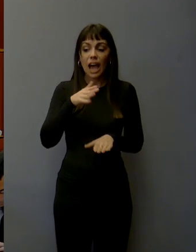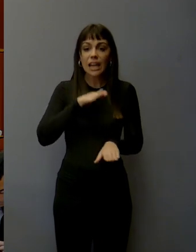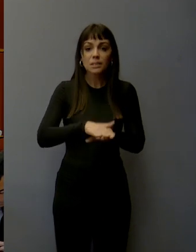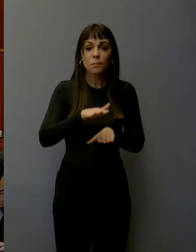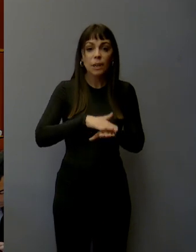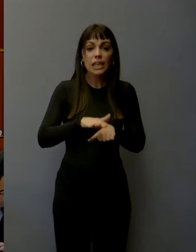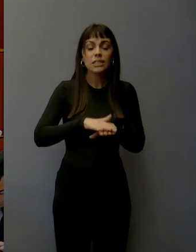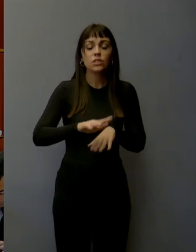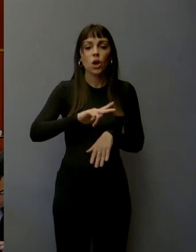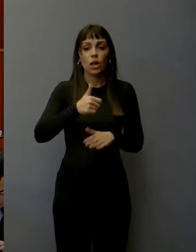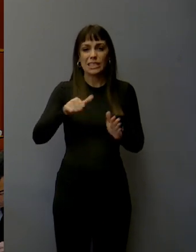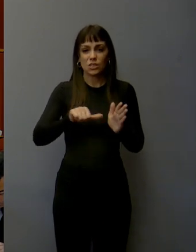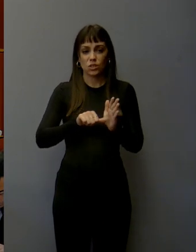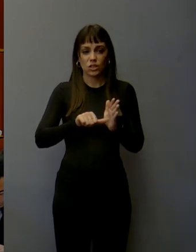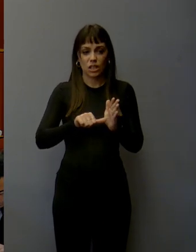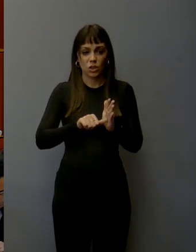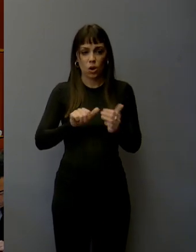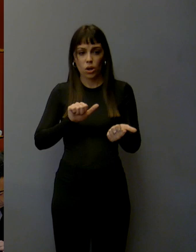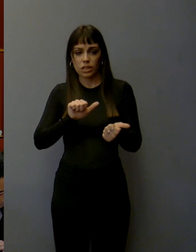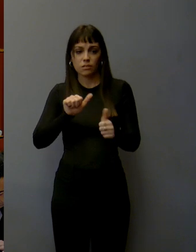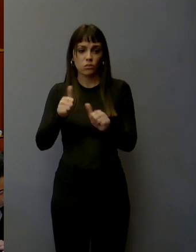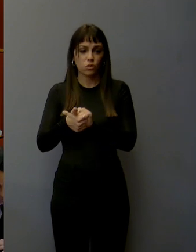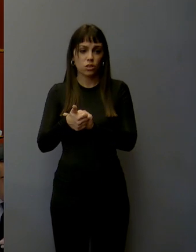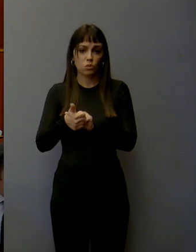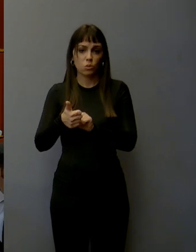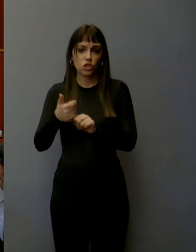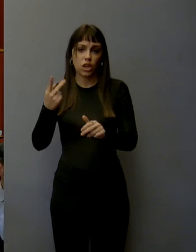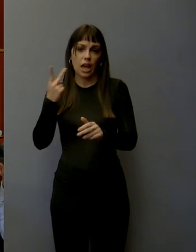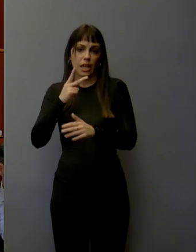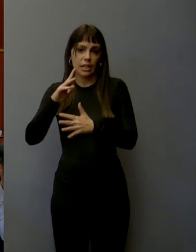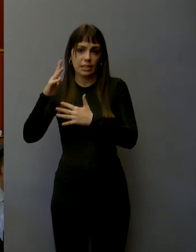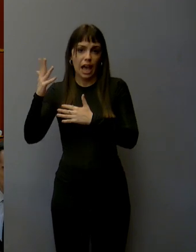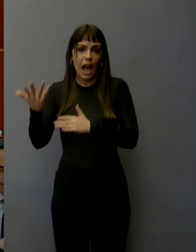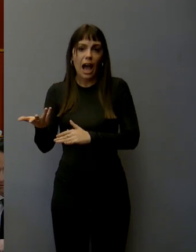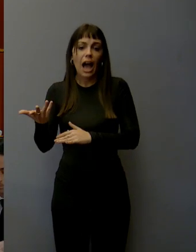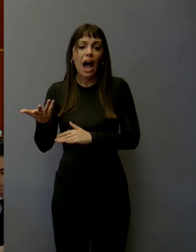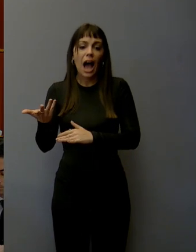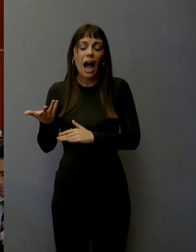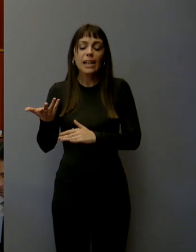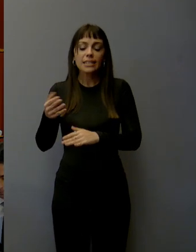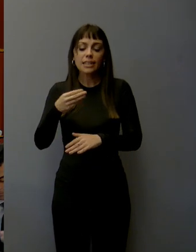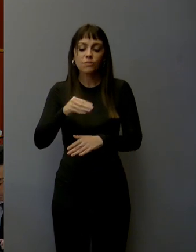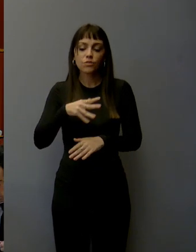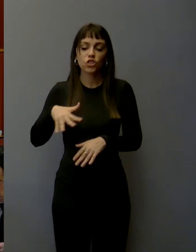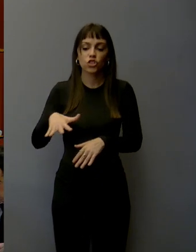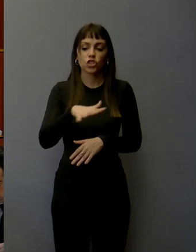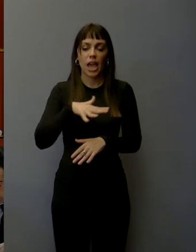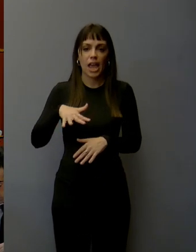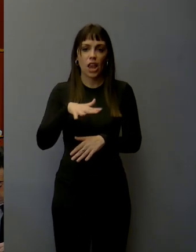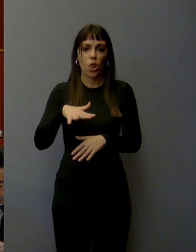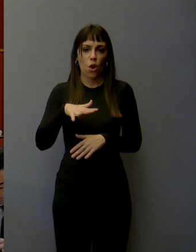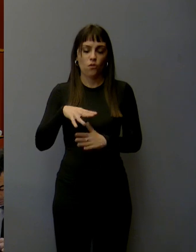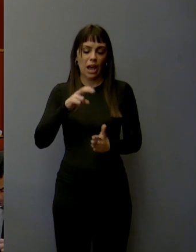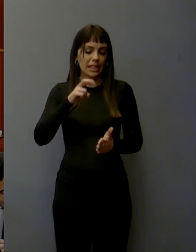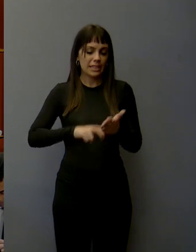stangata che il comune di Genova porta avanti in maniera Penso in ingiusta è un tema che riguarda non solo